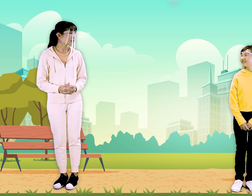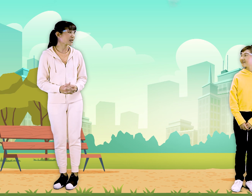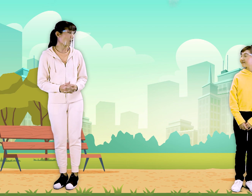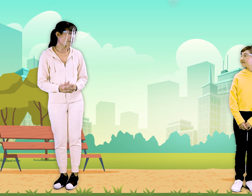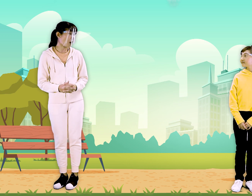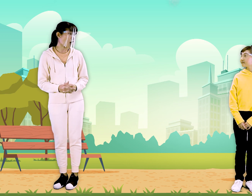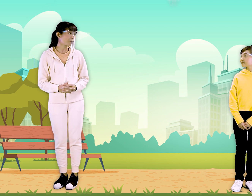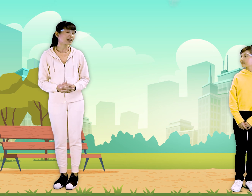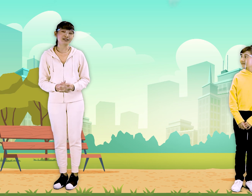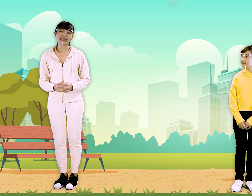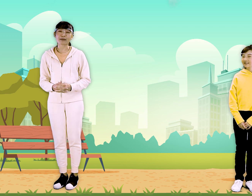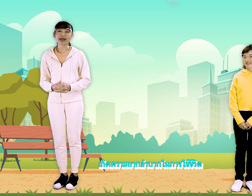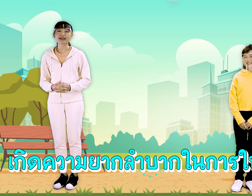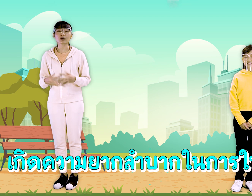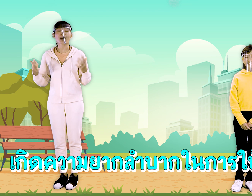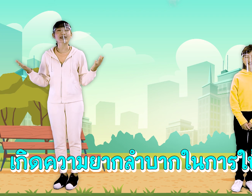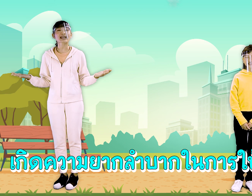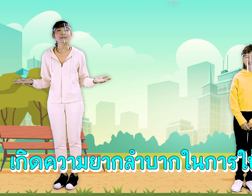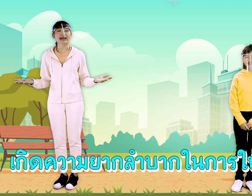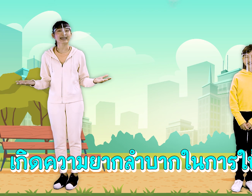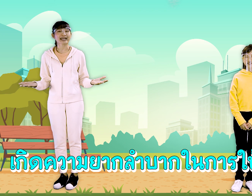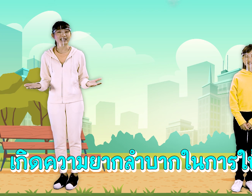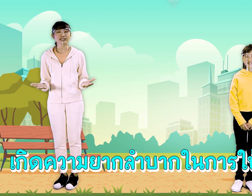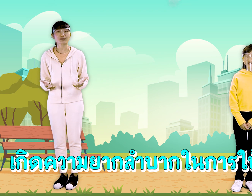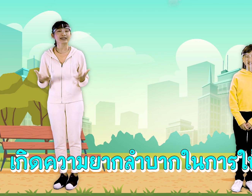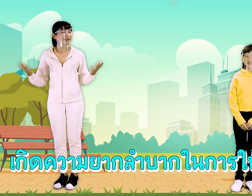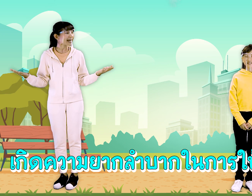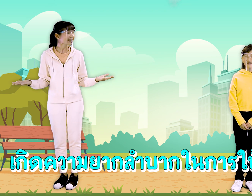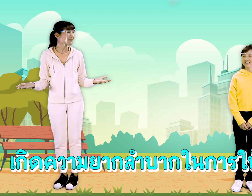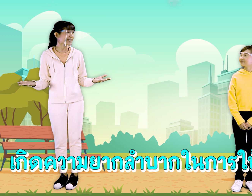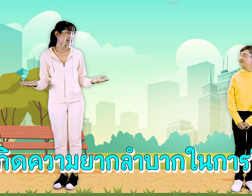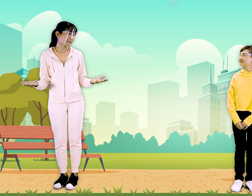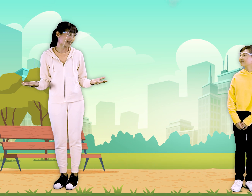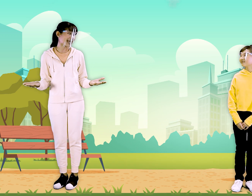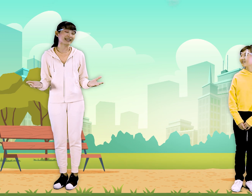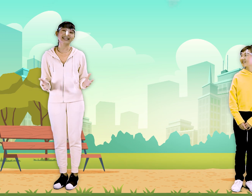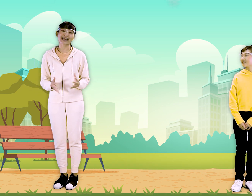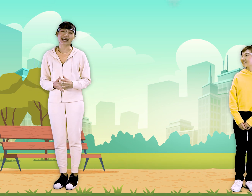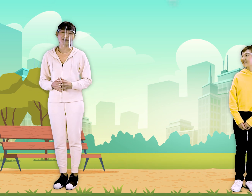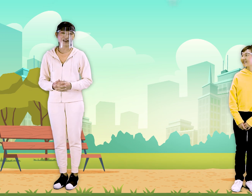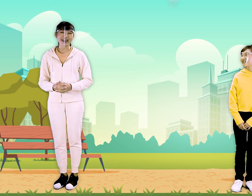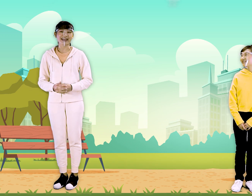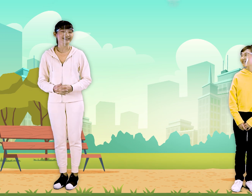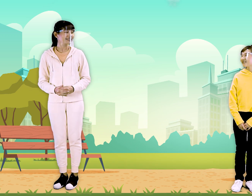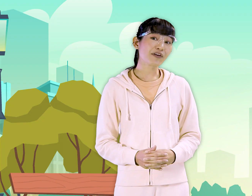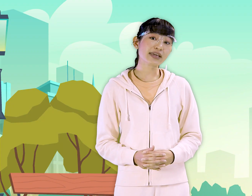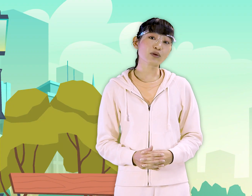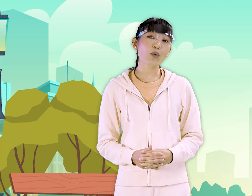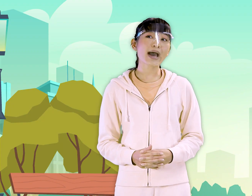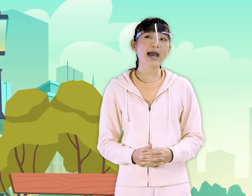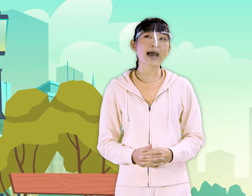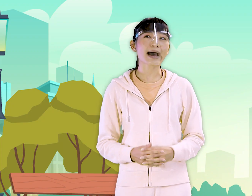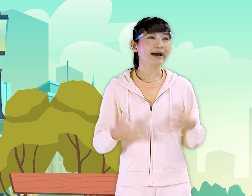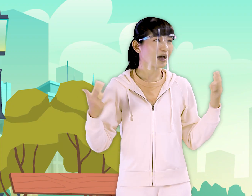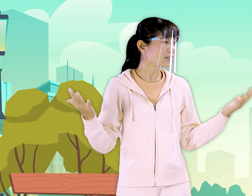ยังไม่มีความพร้อมก็จะทำให้เกิดความยากลำบากในการใช้ชีวิตหรือการทำกิจกรรมต่างๆนั่นเองค่ะน้องเฟย์น้องเฟย์คิด